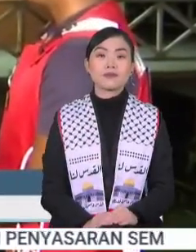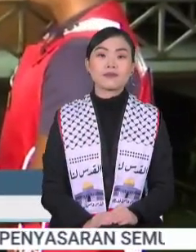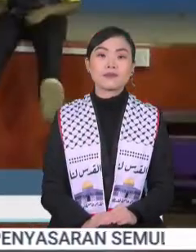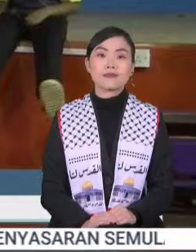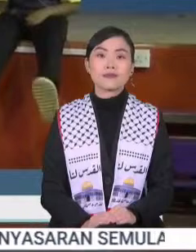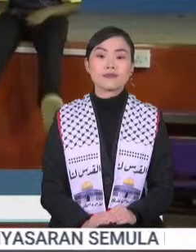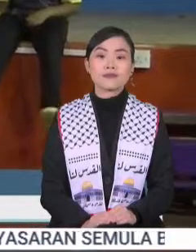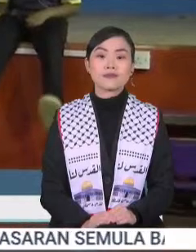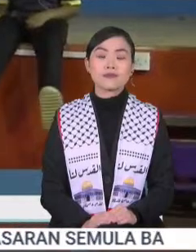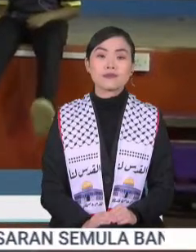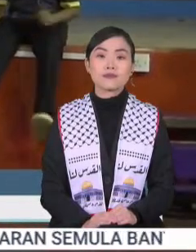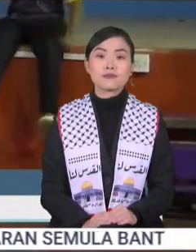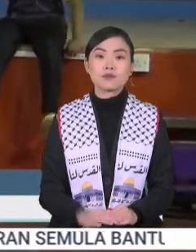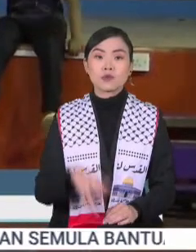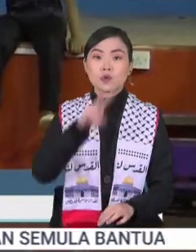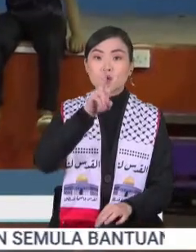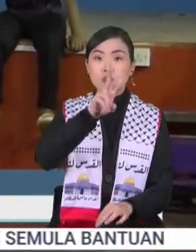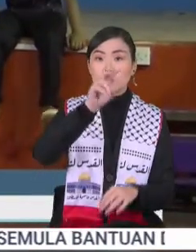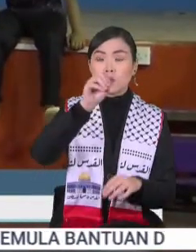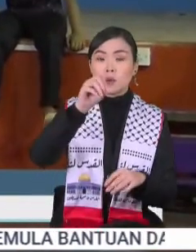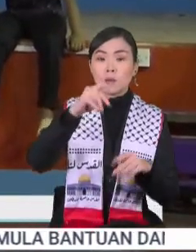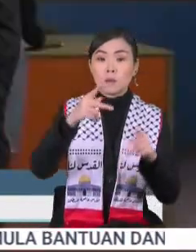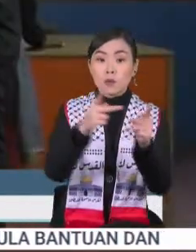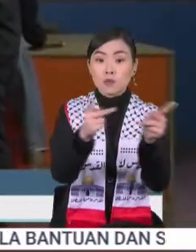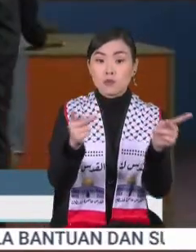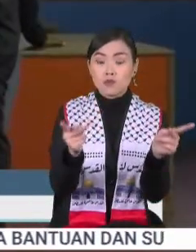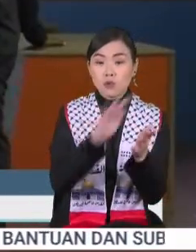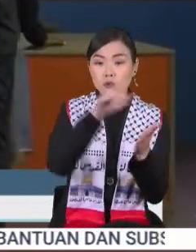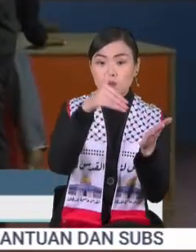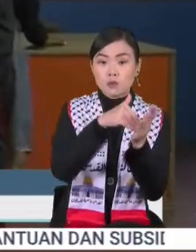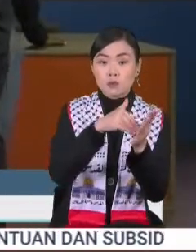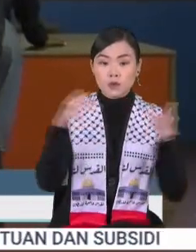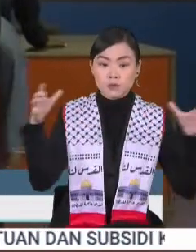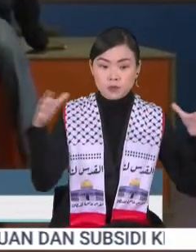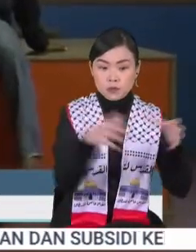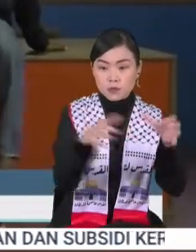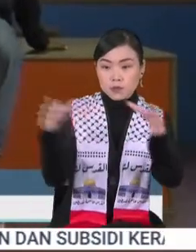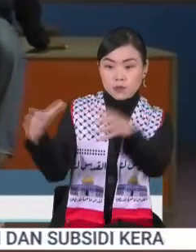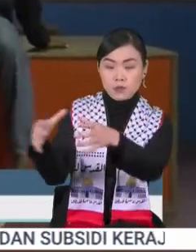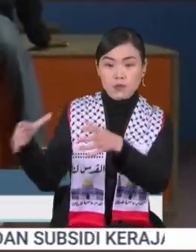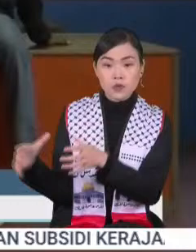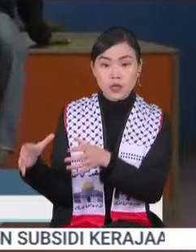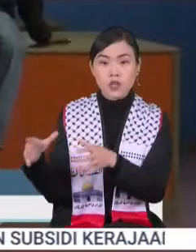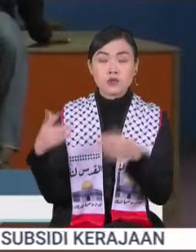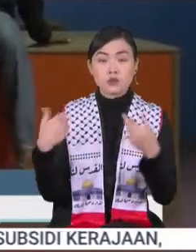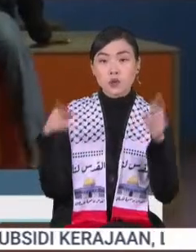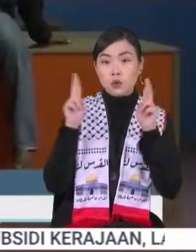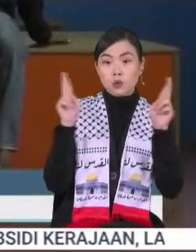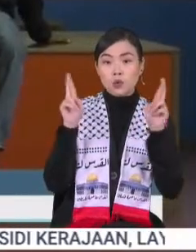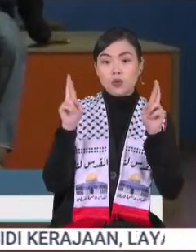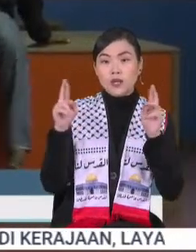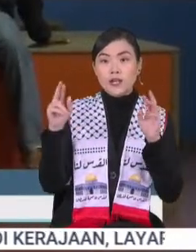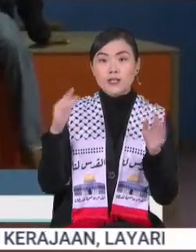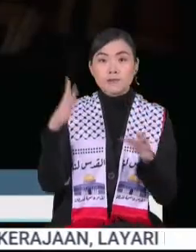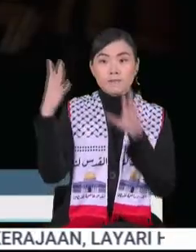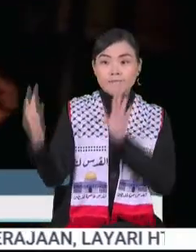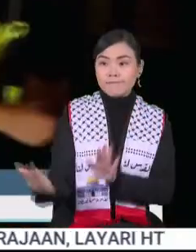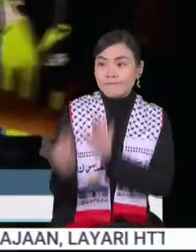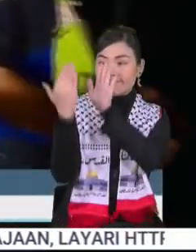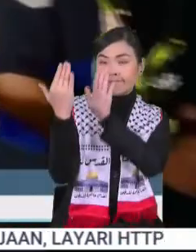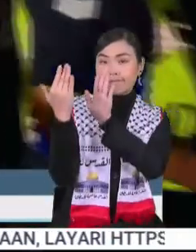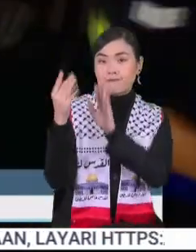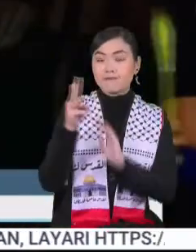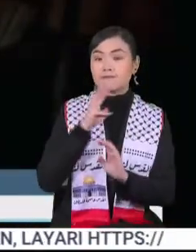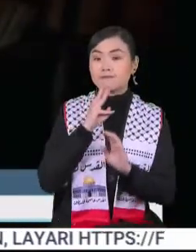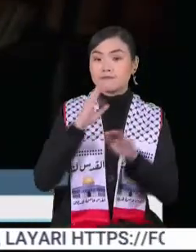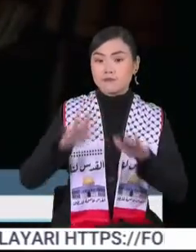ini sebanyak 20 pusat berkumpul disediakan sebagai persiapan awal menghadapi fenomena berkenaan ini